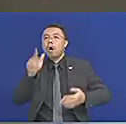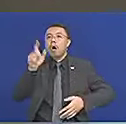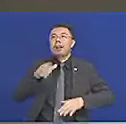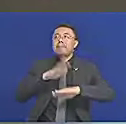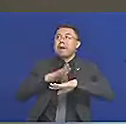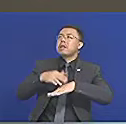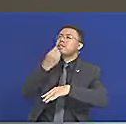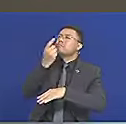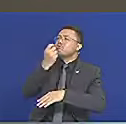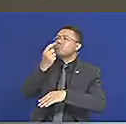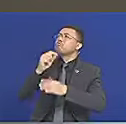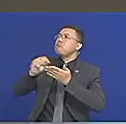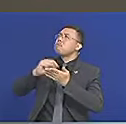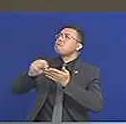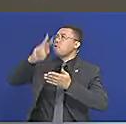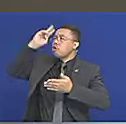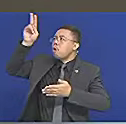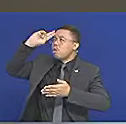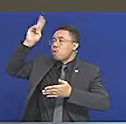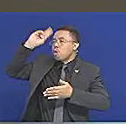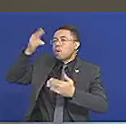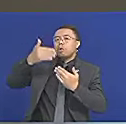memanggil-manggil, menyebut-nyebut Tuhan itu,